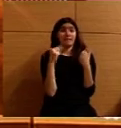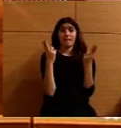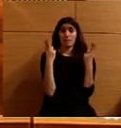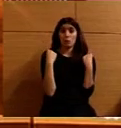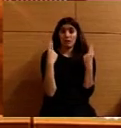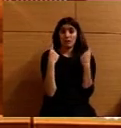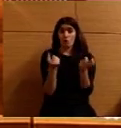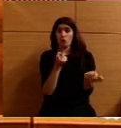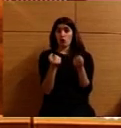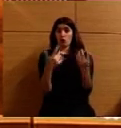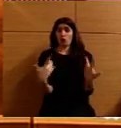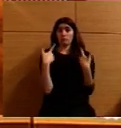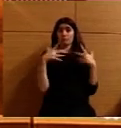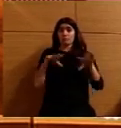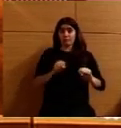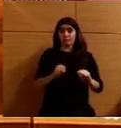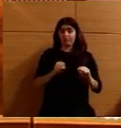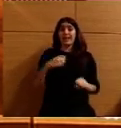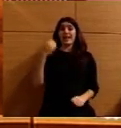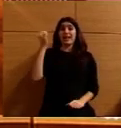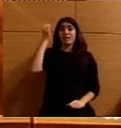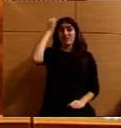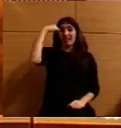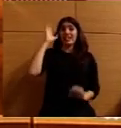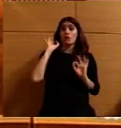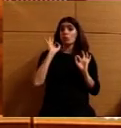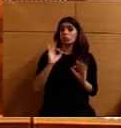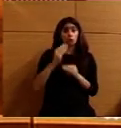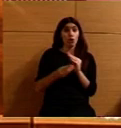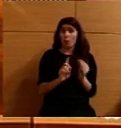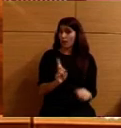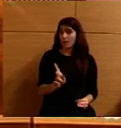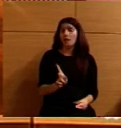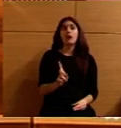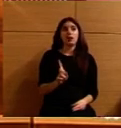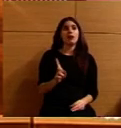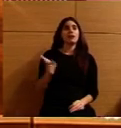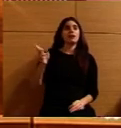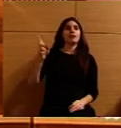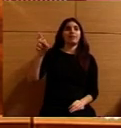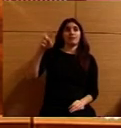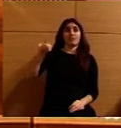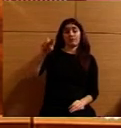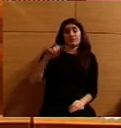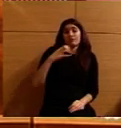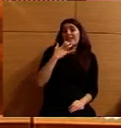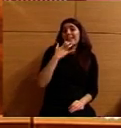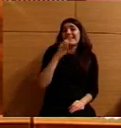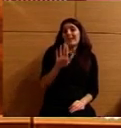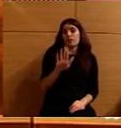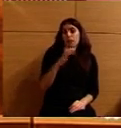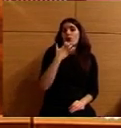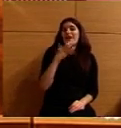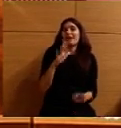municipis i els controls que ho marcaren, i Berlín precisament no ho feu, i vostè posa precisament l'exemple